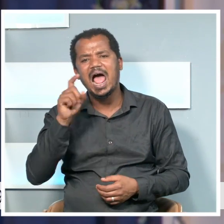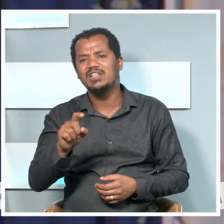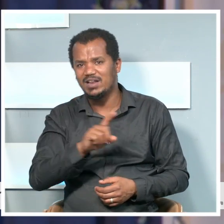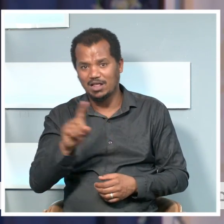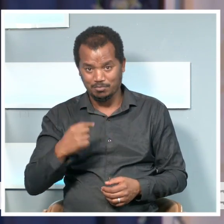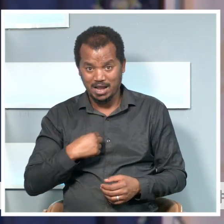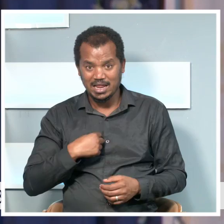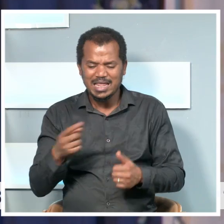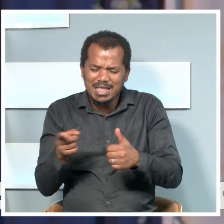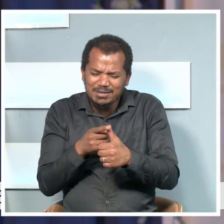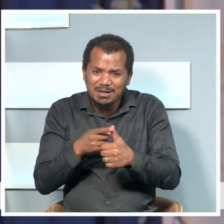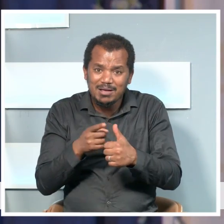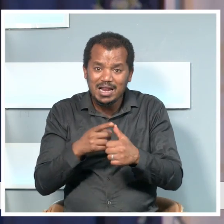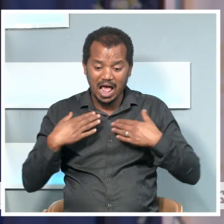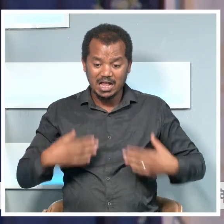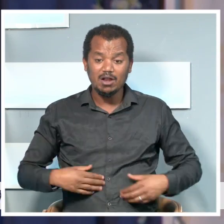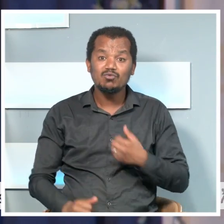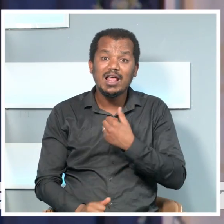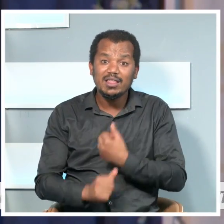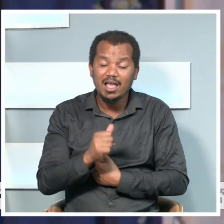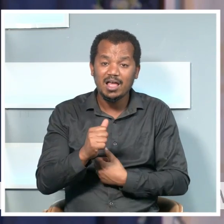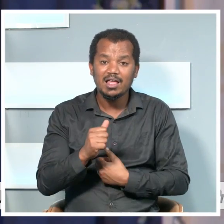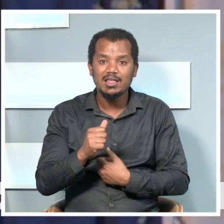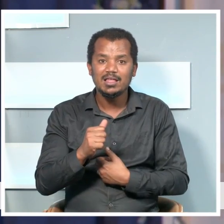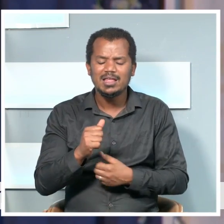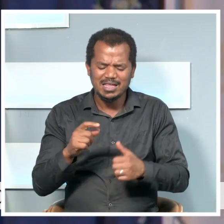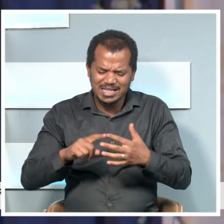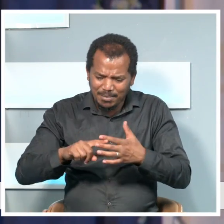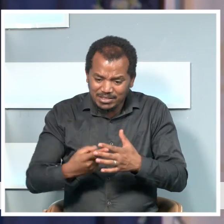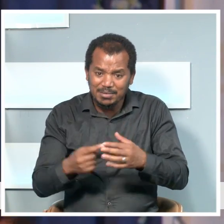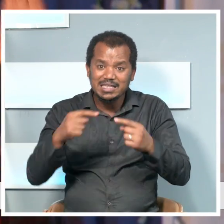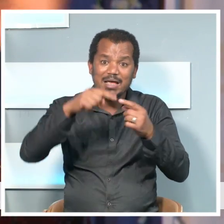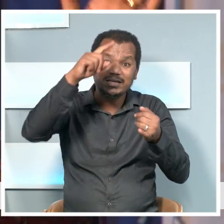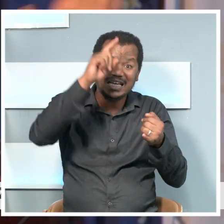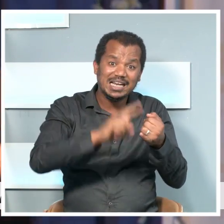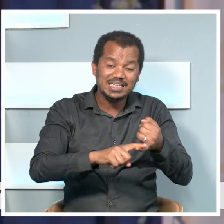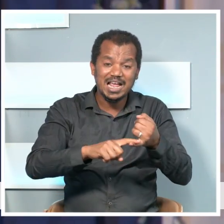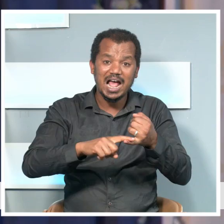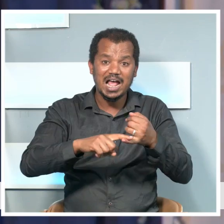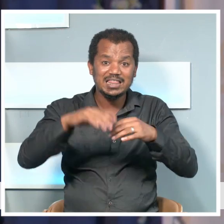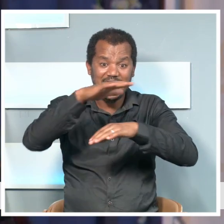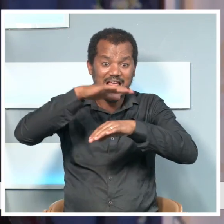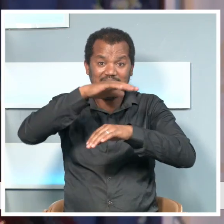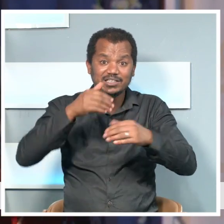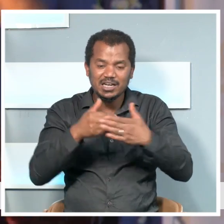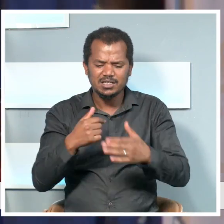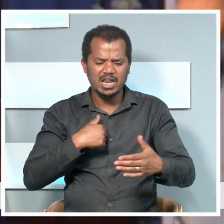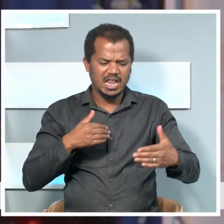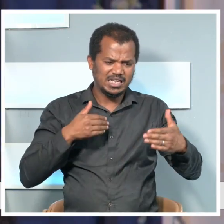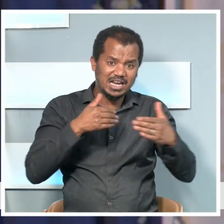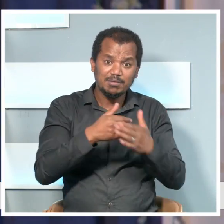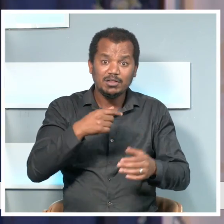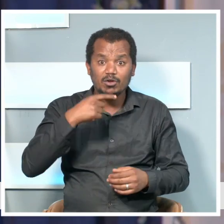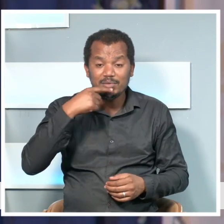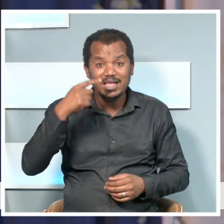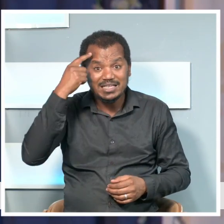لاني يمجم مراو أكل جودة كمجم مرا اسكمج الرشاو تارا درس أني درس بتعلو بني اسكم